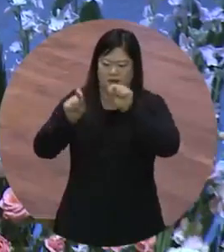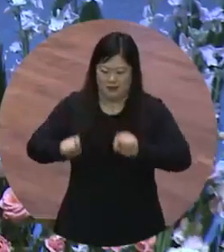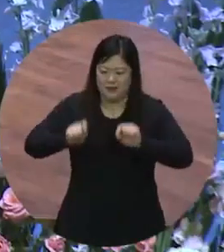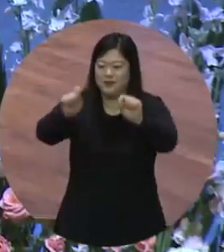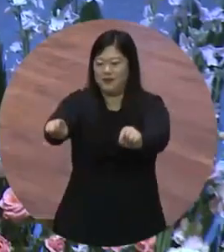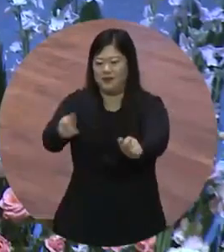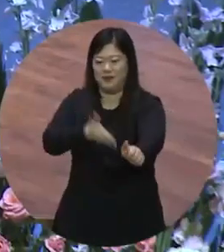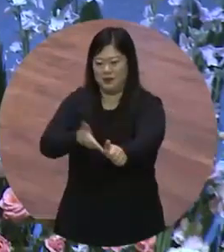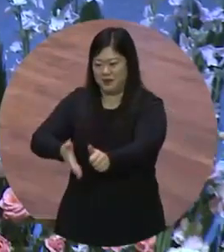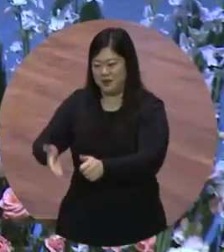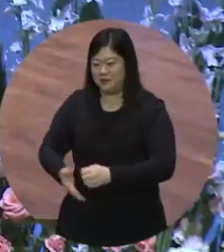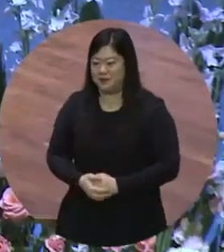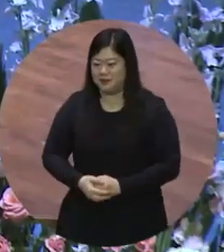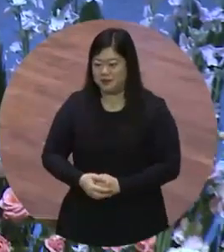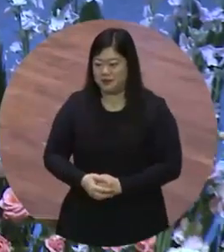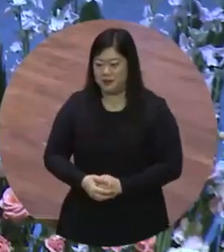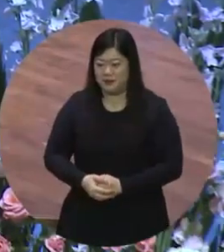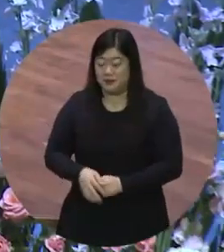하는 거예요.